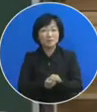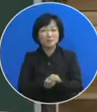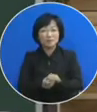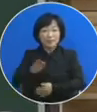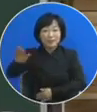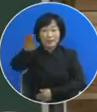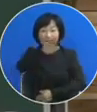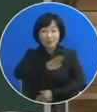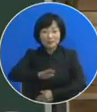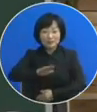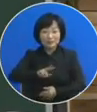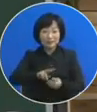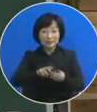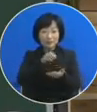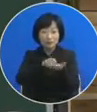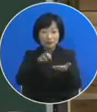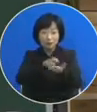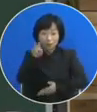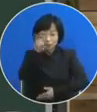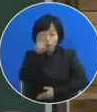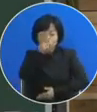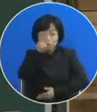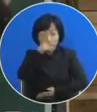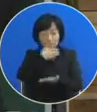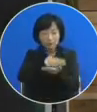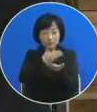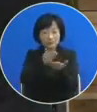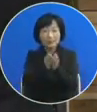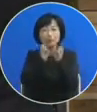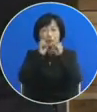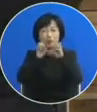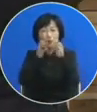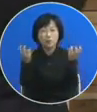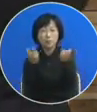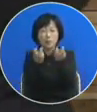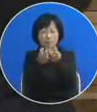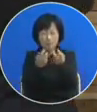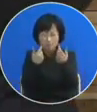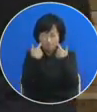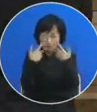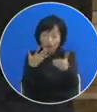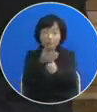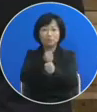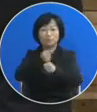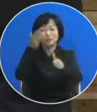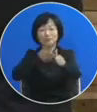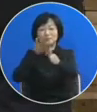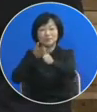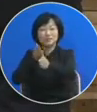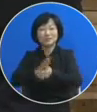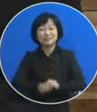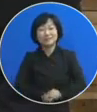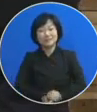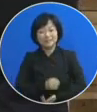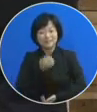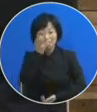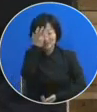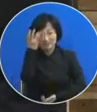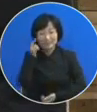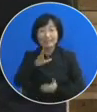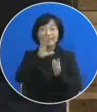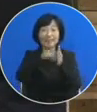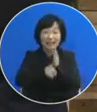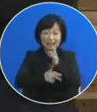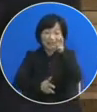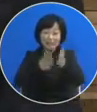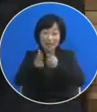20가지 전도 전략 확실하게 붙잡으세요. Now firmly grab hold of 20 evangelism strategies. 이 속에서요. 모든 사업의 응답 다 올